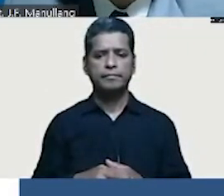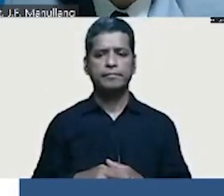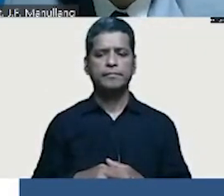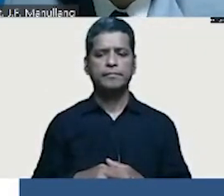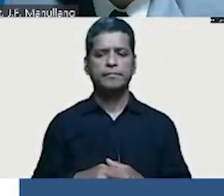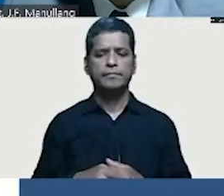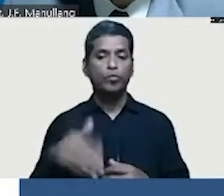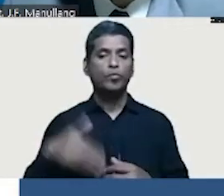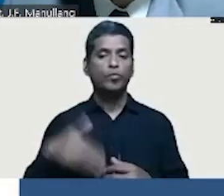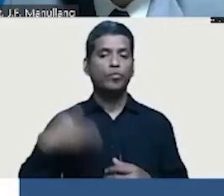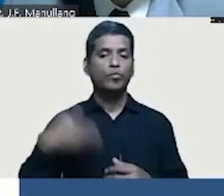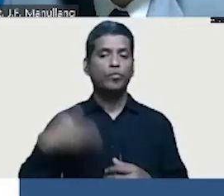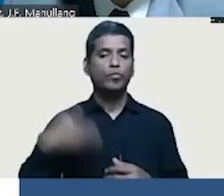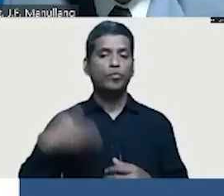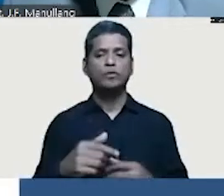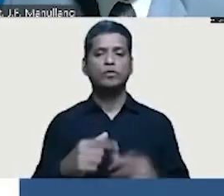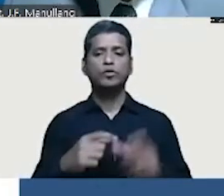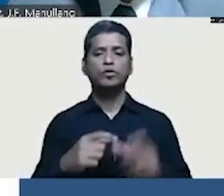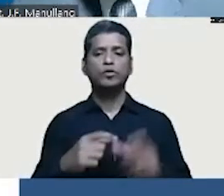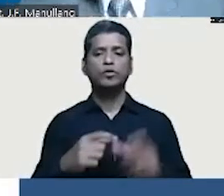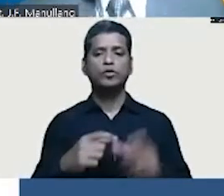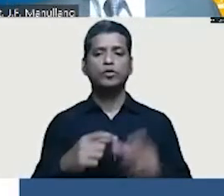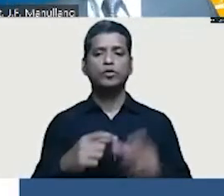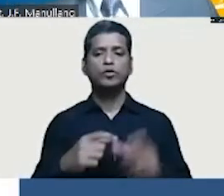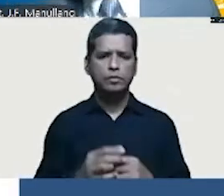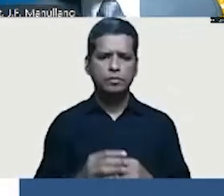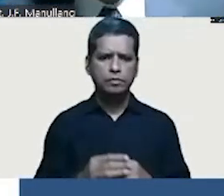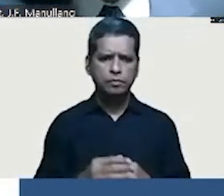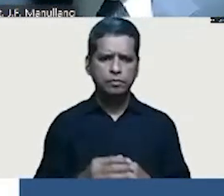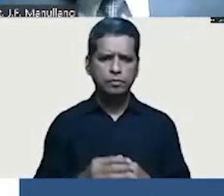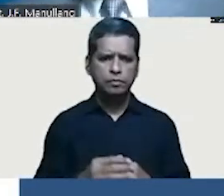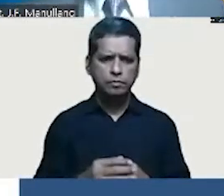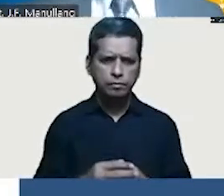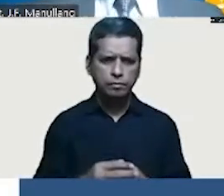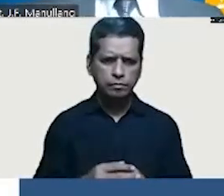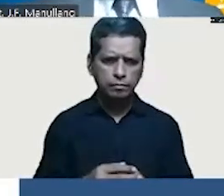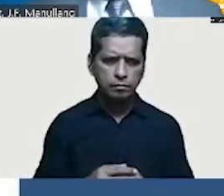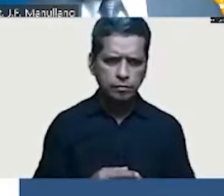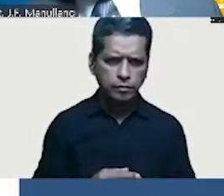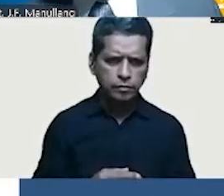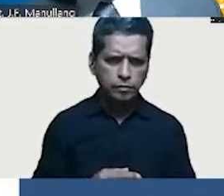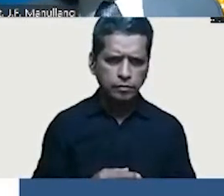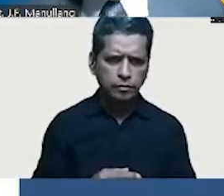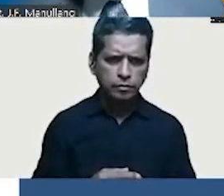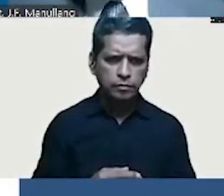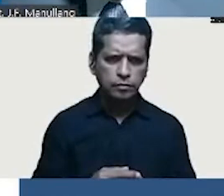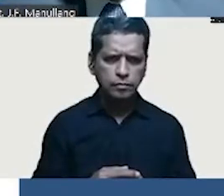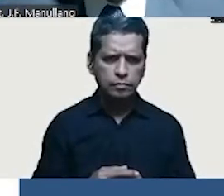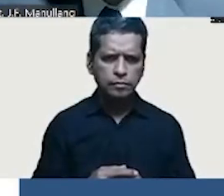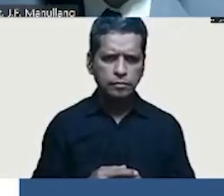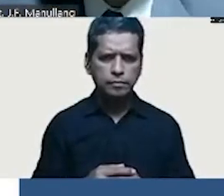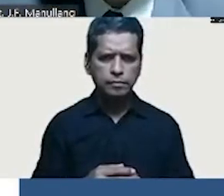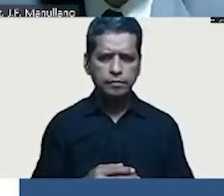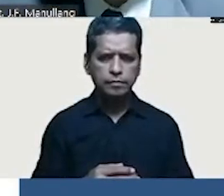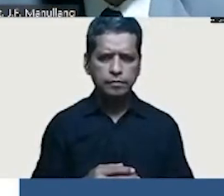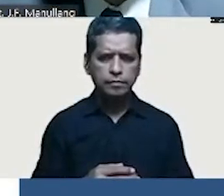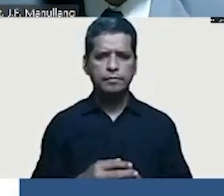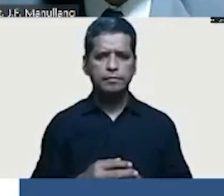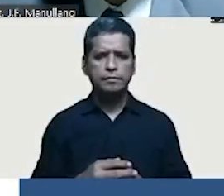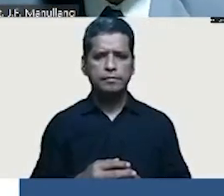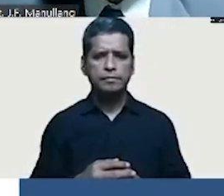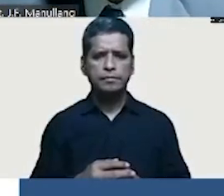Turin itu seluruh pengajaran Tuhan dalam kitab suci dan